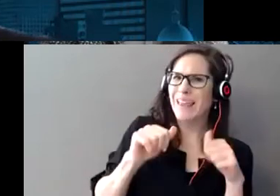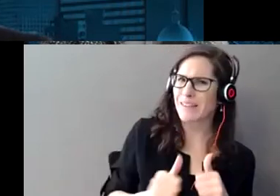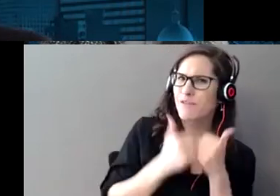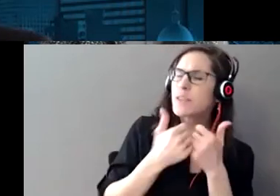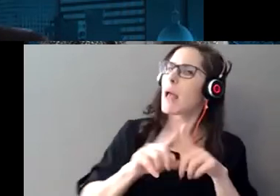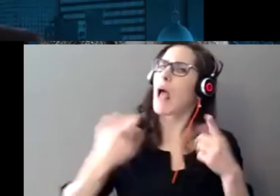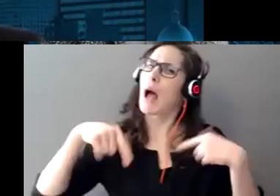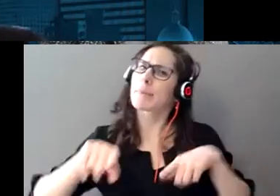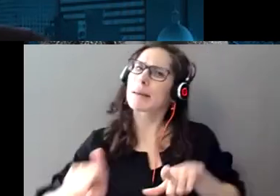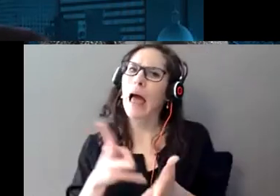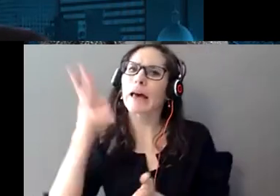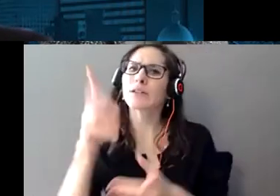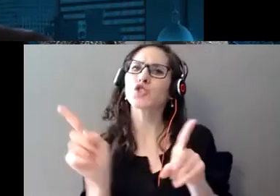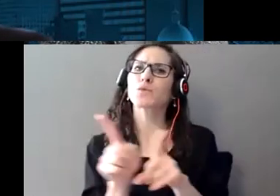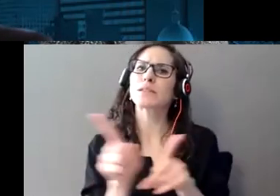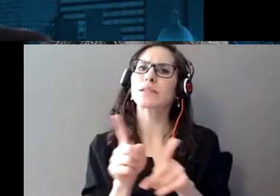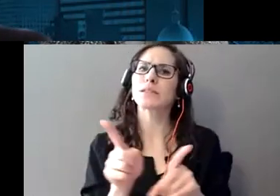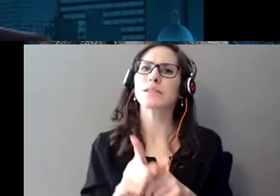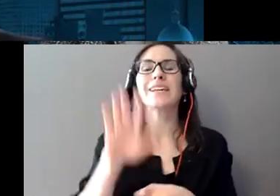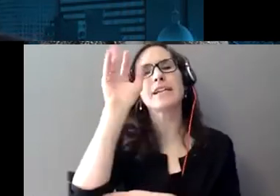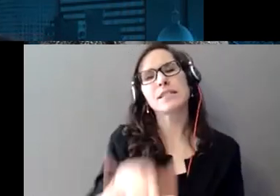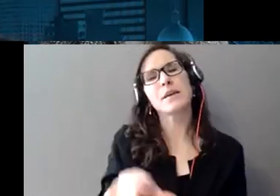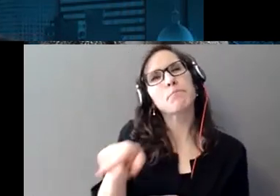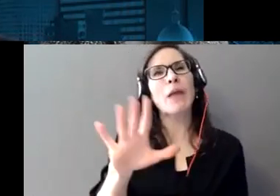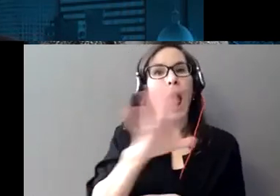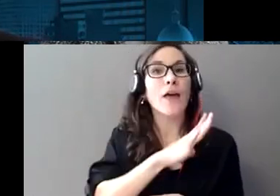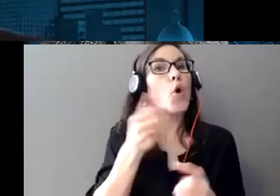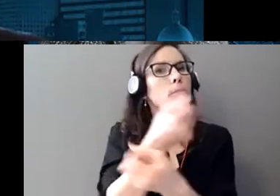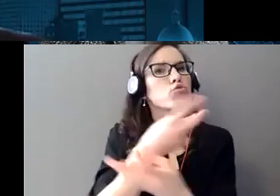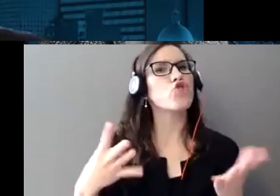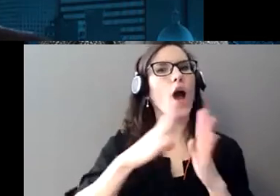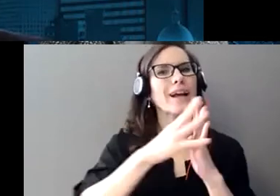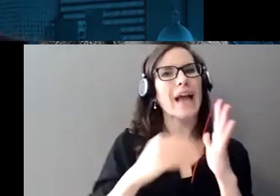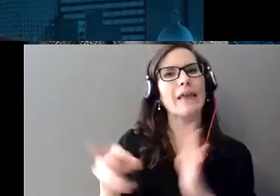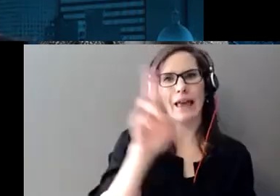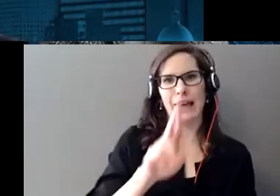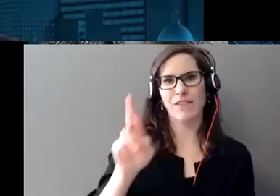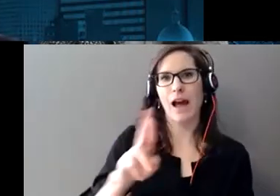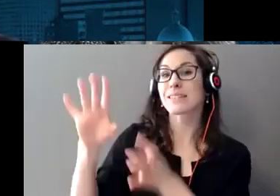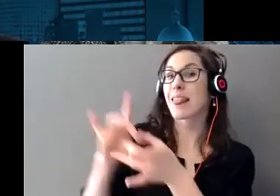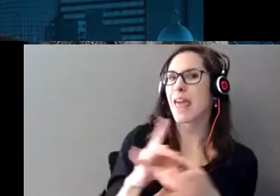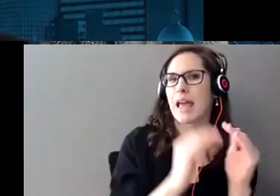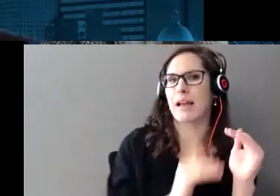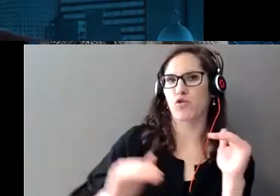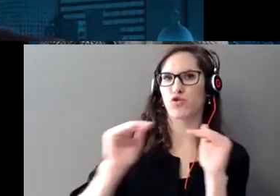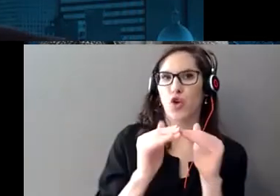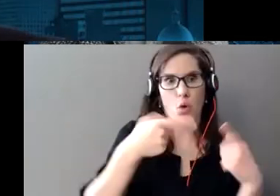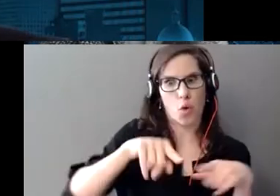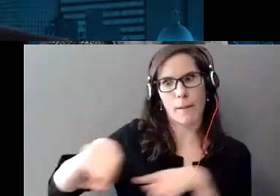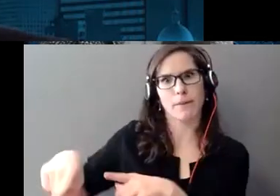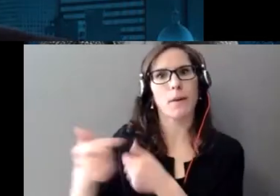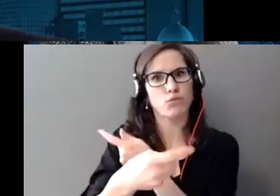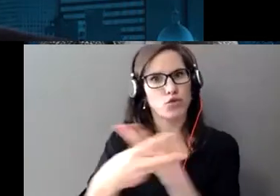c'est le fait qu'il y a plusieurs cadres des références autour de l'inclusion qui se côtoient actuellement à l'UQAM alors je vous proposerai